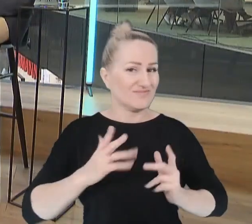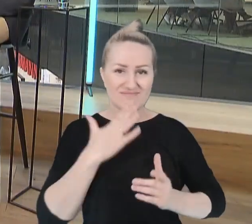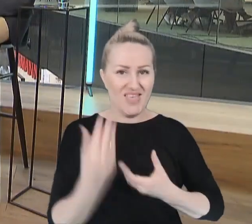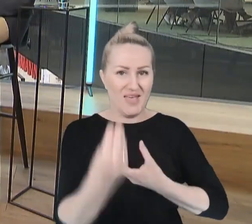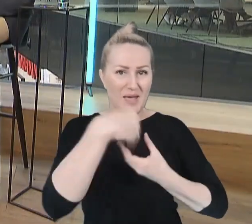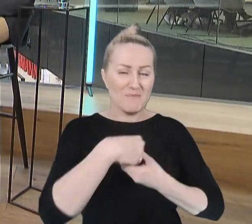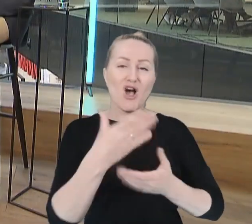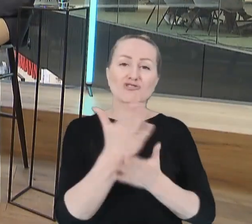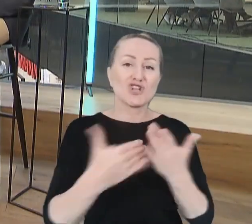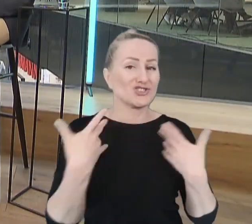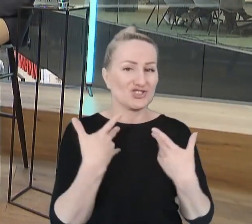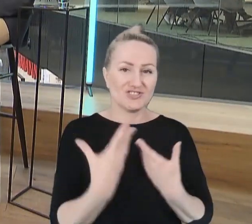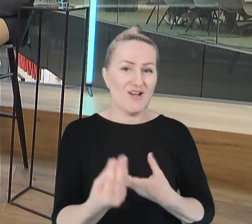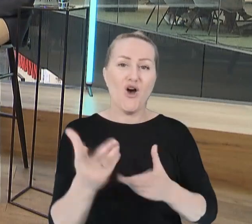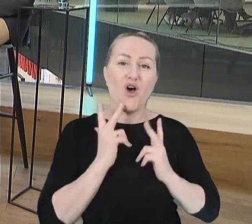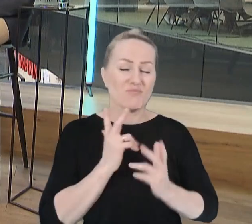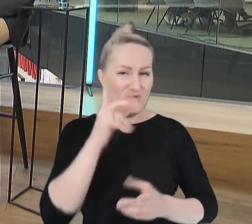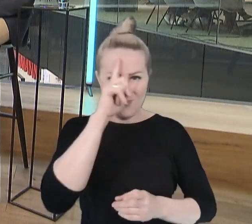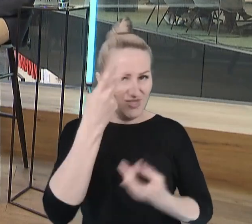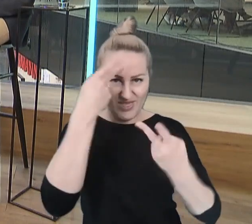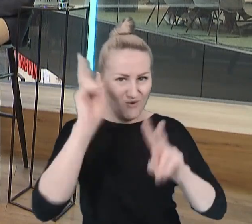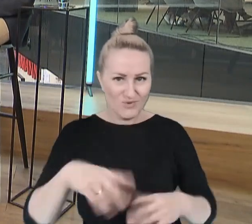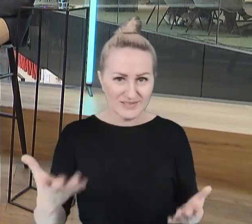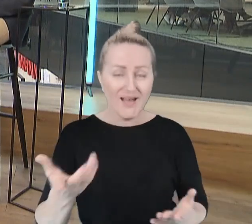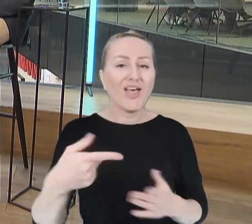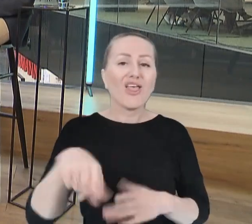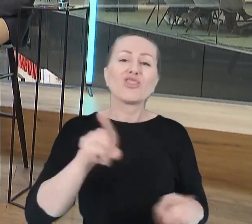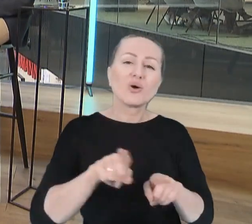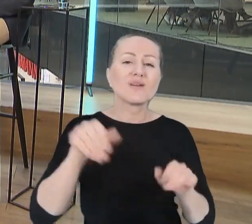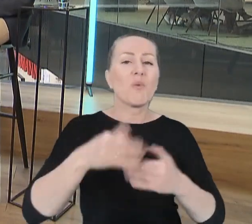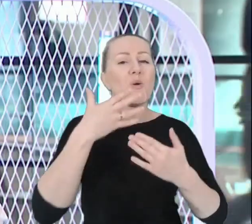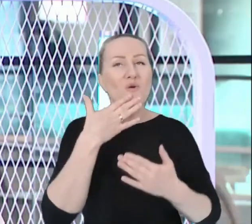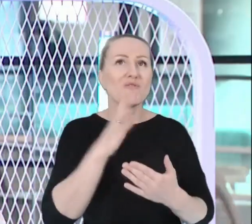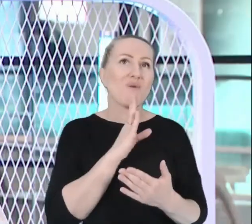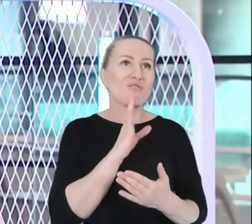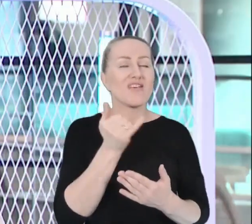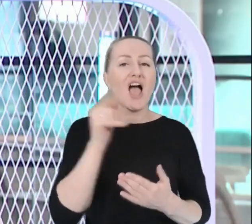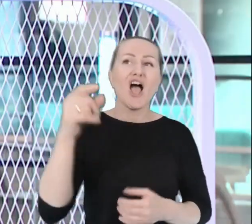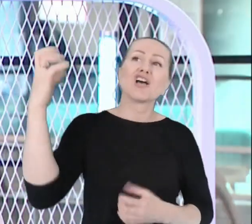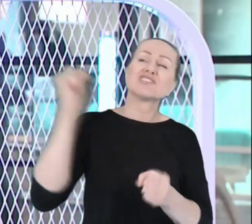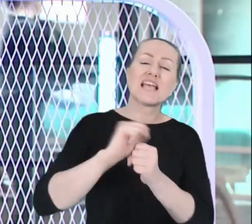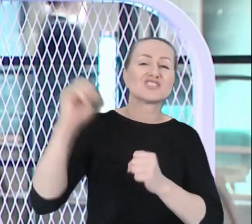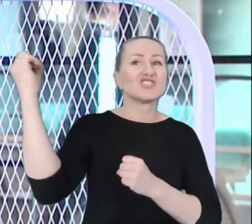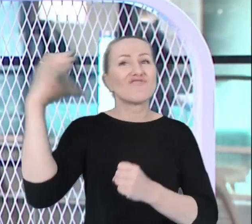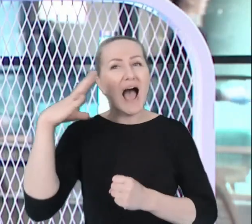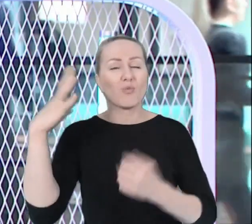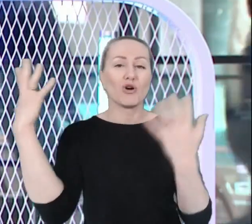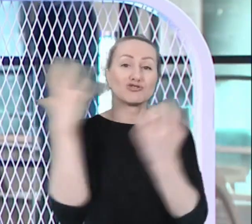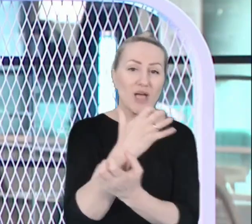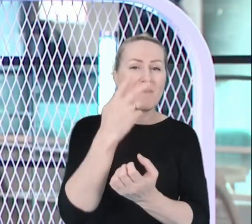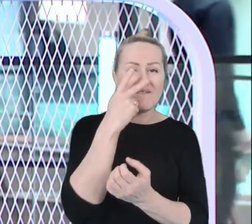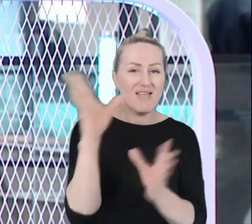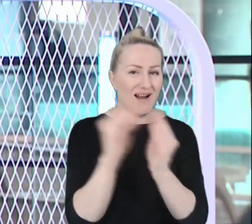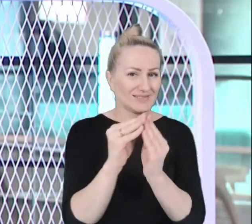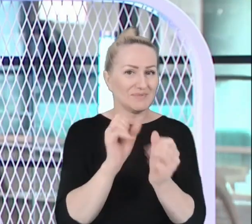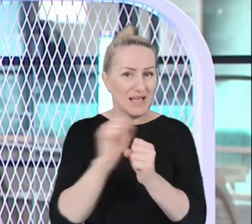to trochę tak jest, że moglibyśmy mówić o tym, że istnieje, że światło i ciemność nie mogą bez siebie, to powinniśmy mówić o